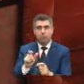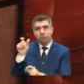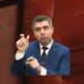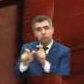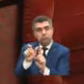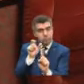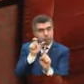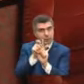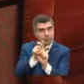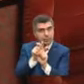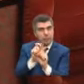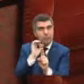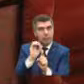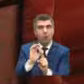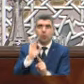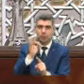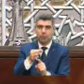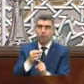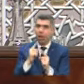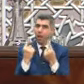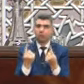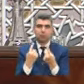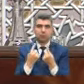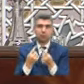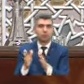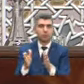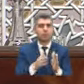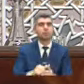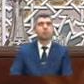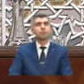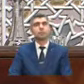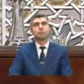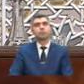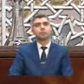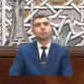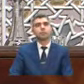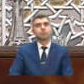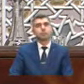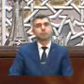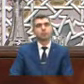في التعويضات العائلية. وشكرا. شكرا سيد الوزير. تعقيب السيد النائب محترم.